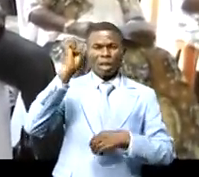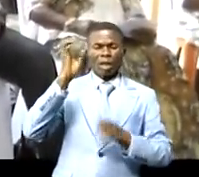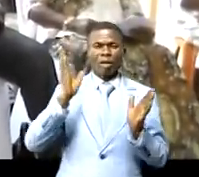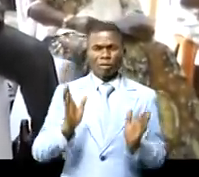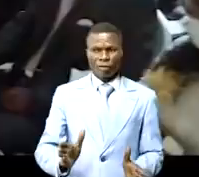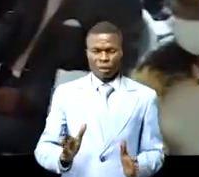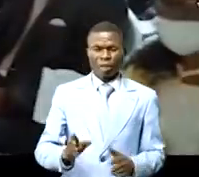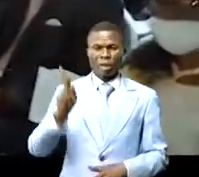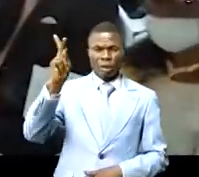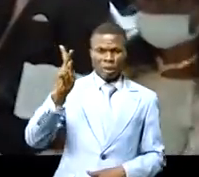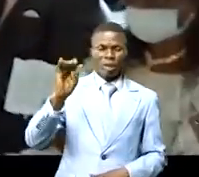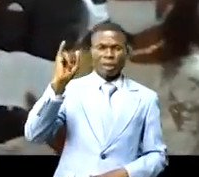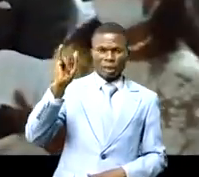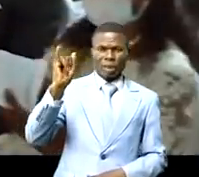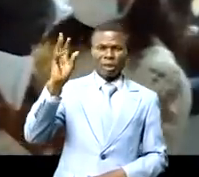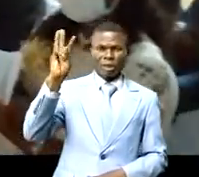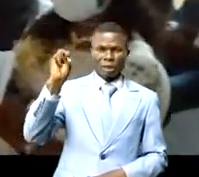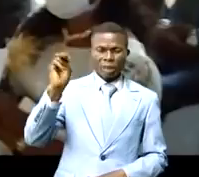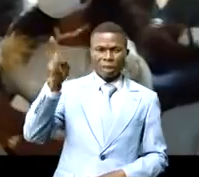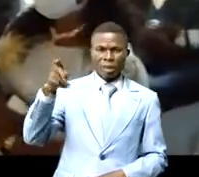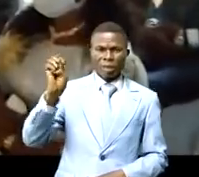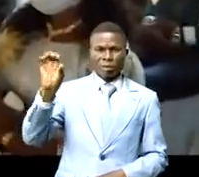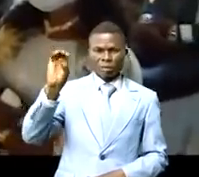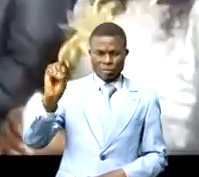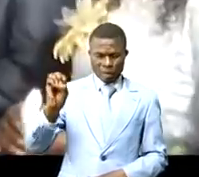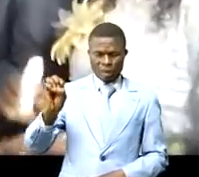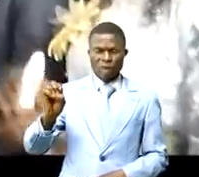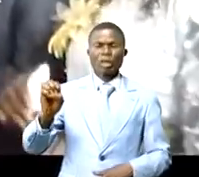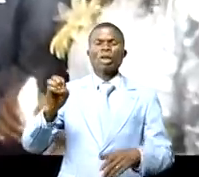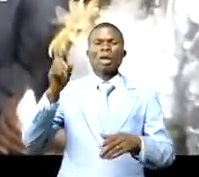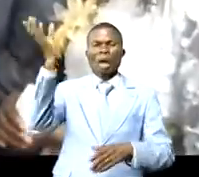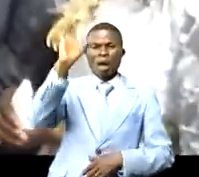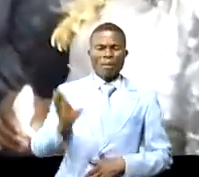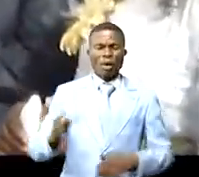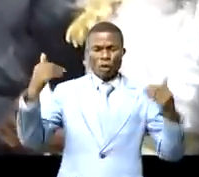IME de Kimpese dans le Congo central a un nouveau directeur général. Le docteur Mbala a été